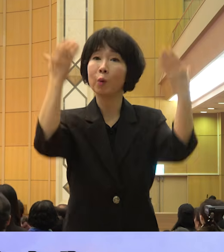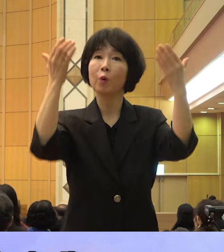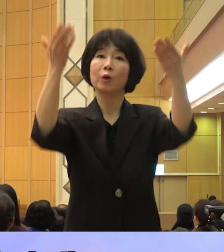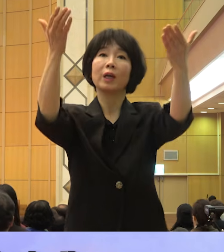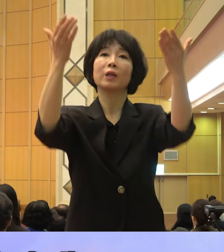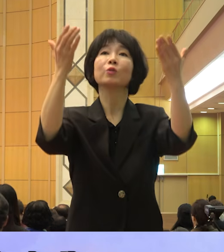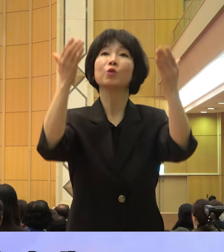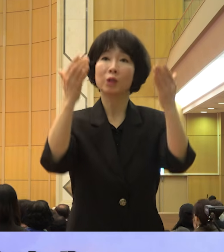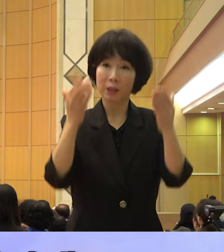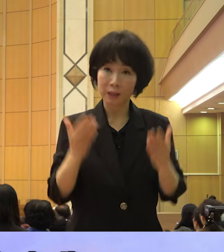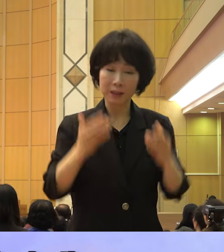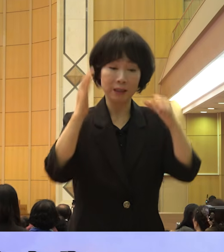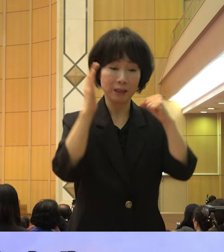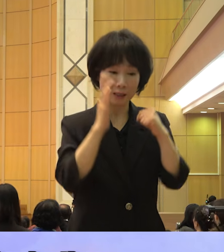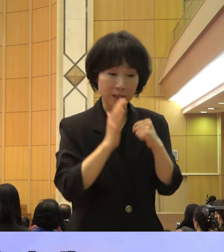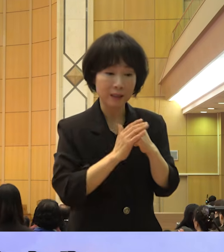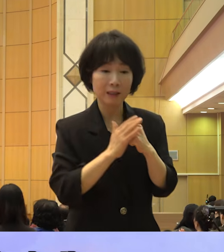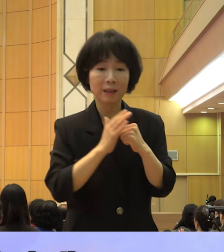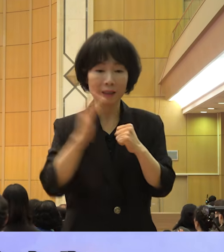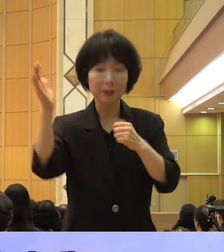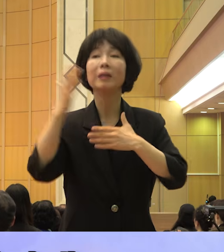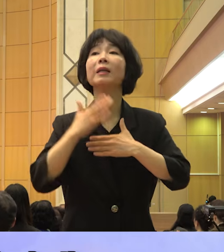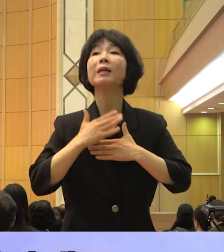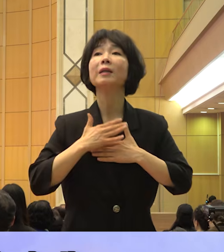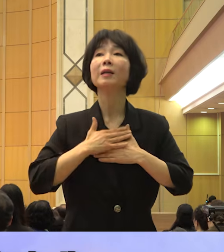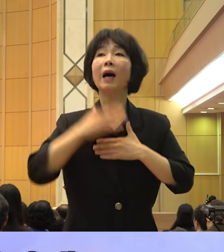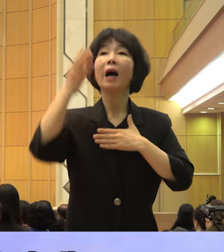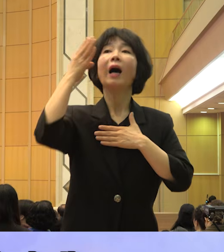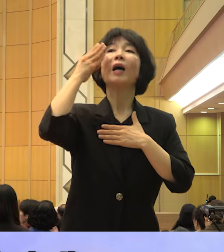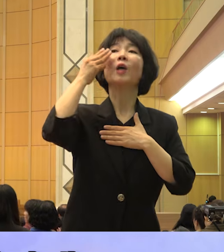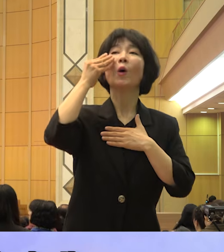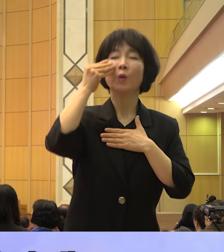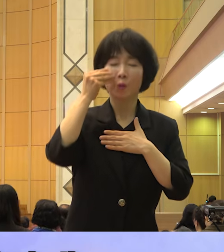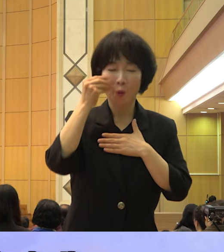하나님 축복해 주시니